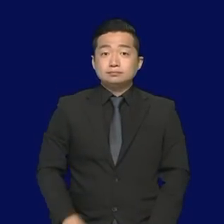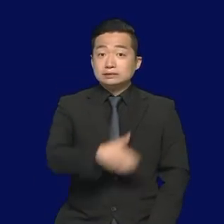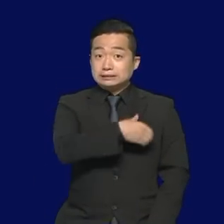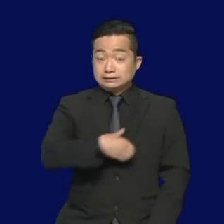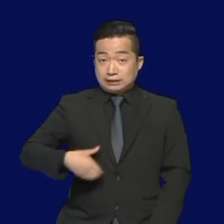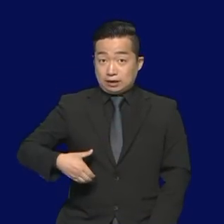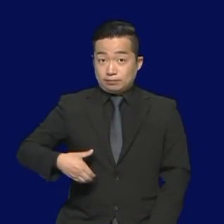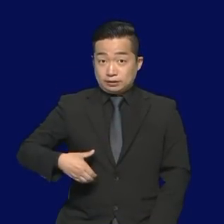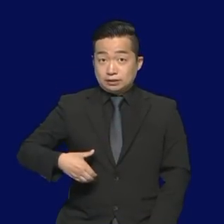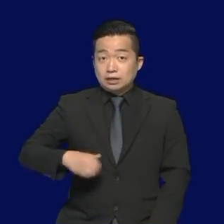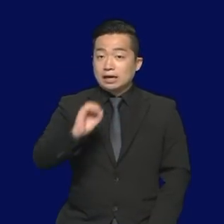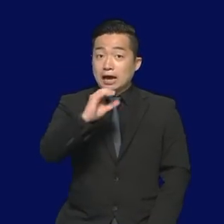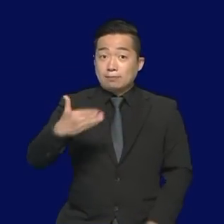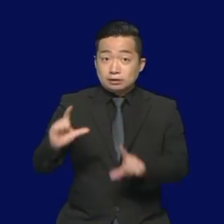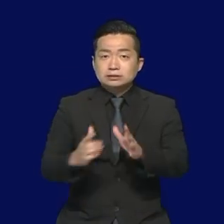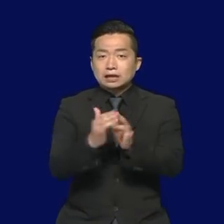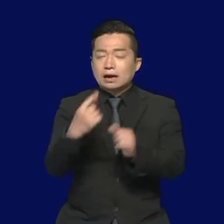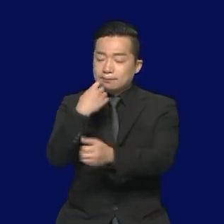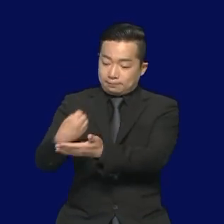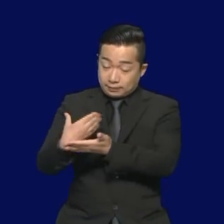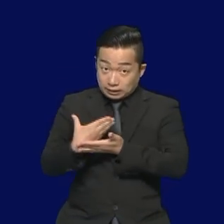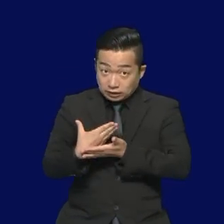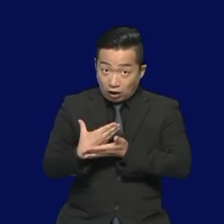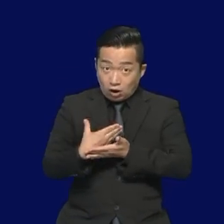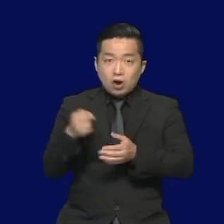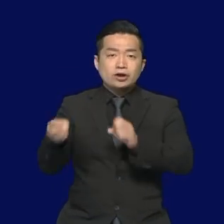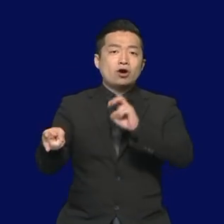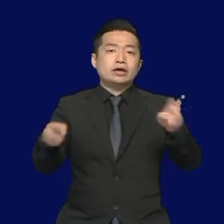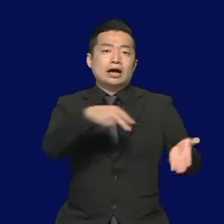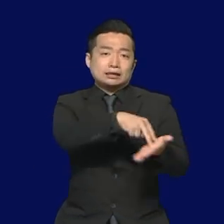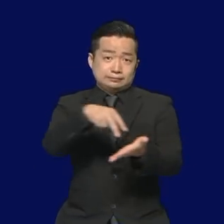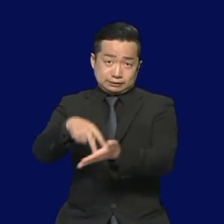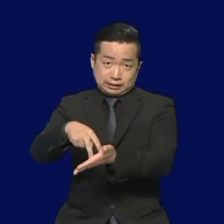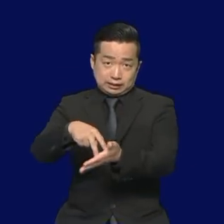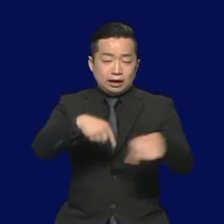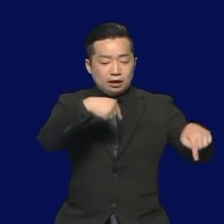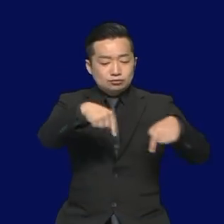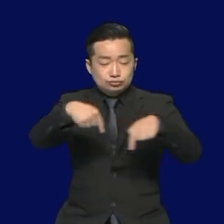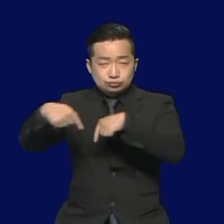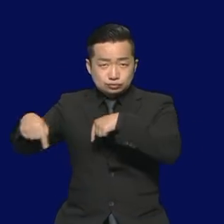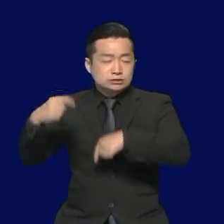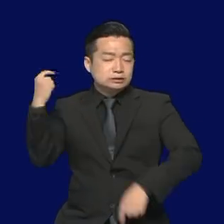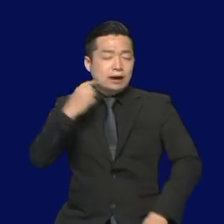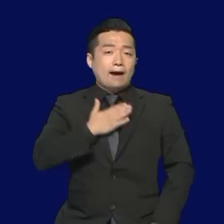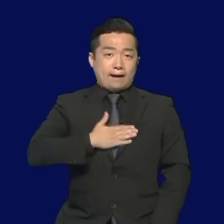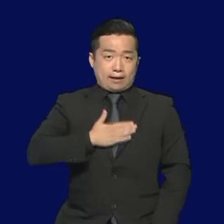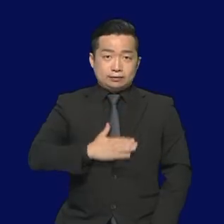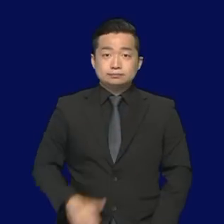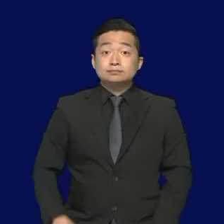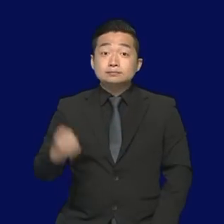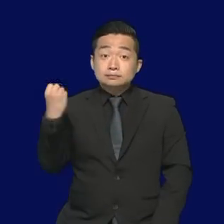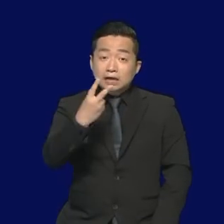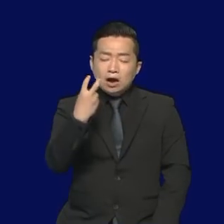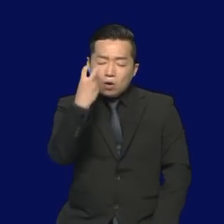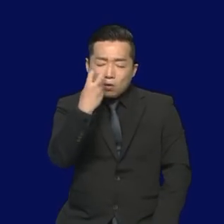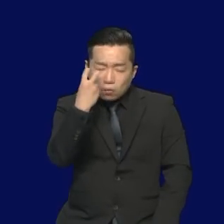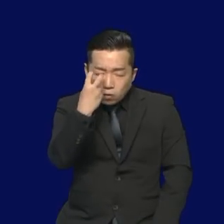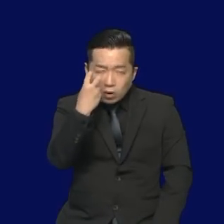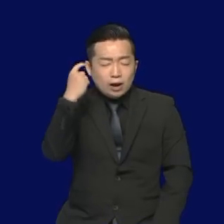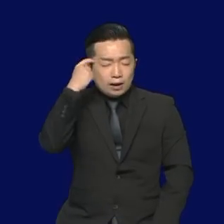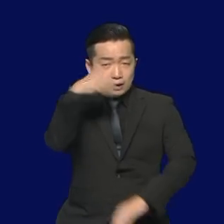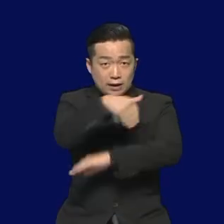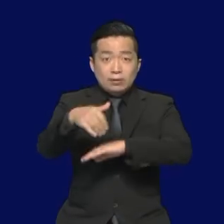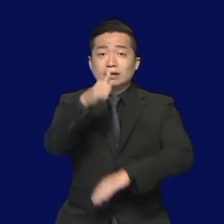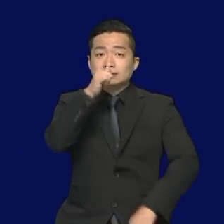양평군민의 목소리가 전달됐기 때문에 여야 당 차원에서 논의될 것으로 알고 있다고 말해 재검토 가능성을 완전히